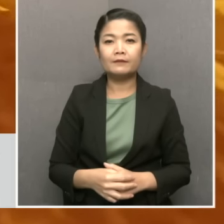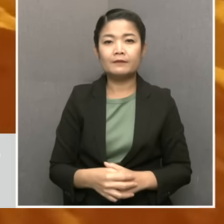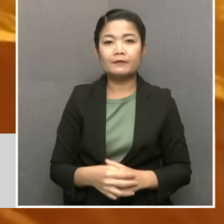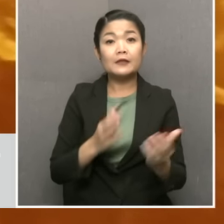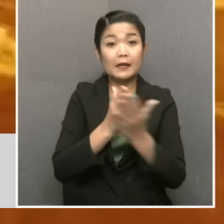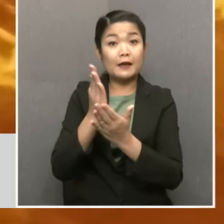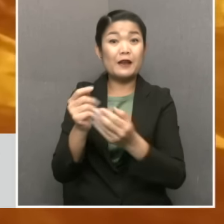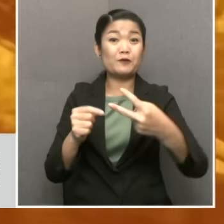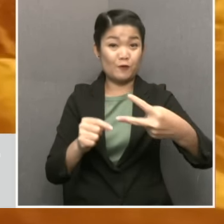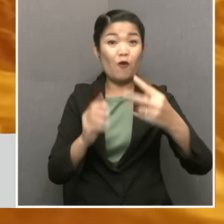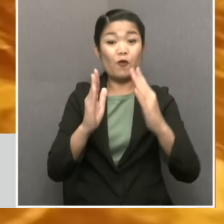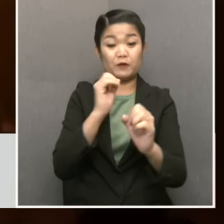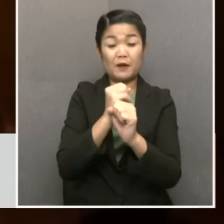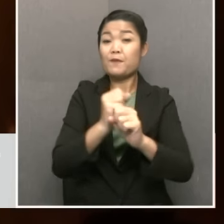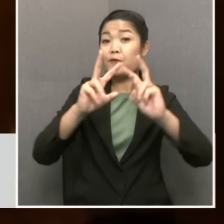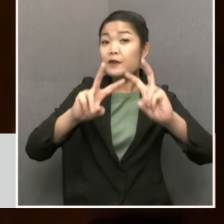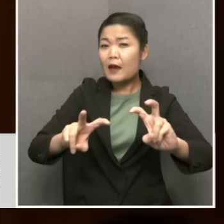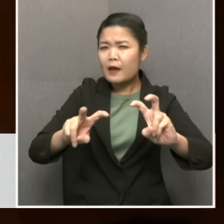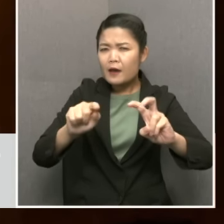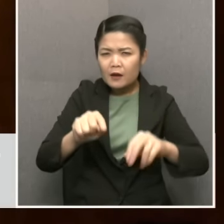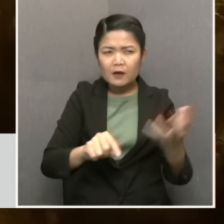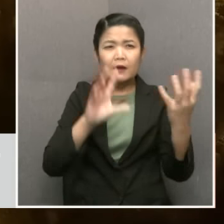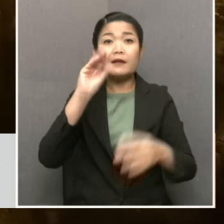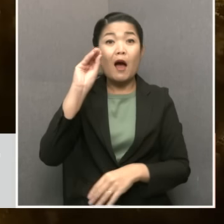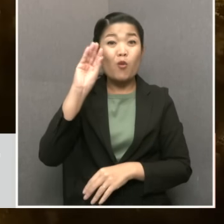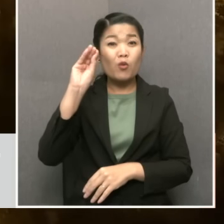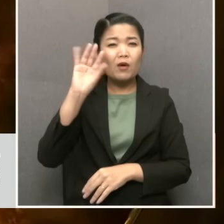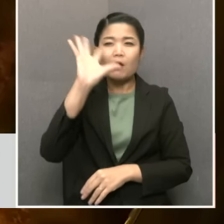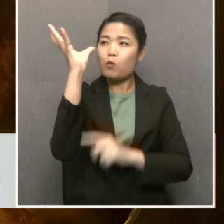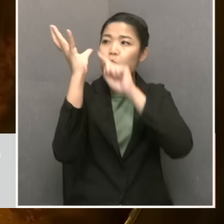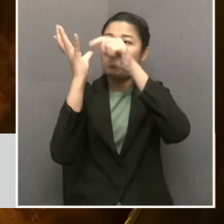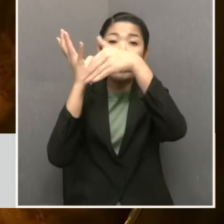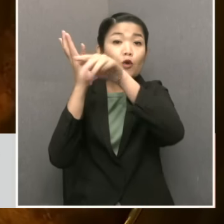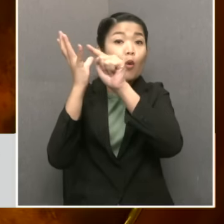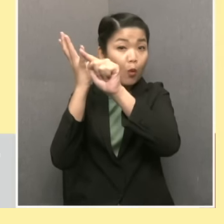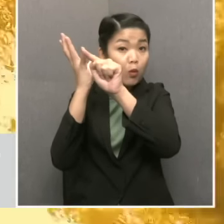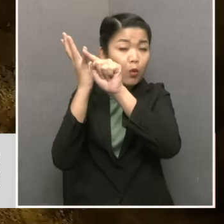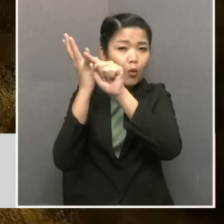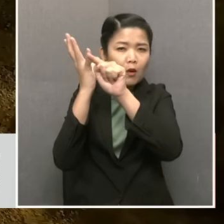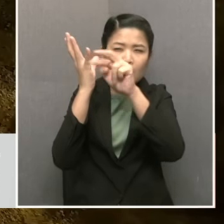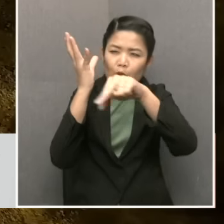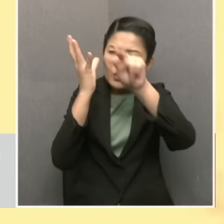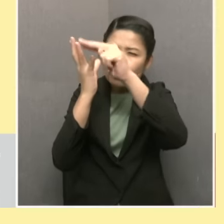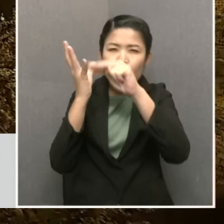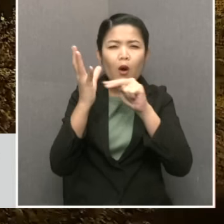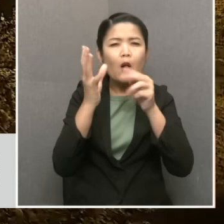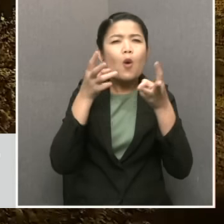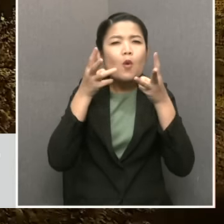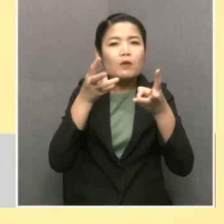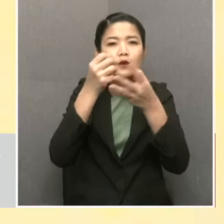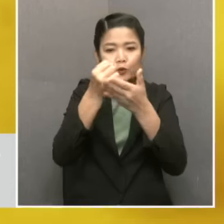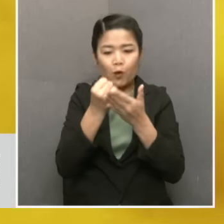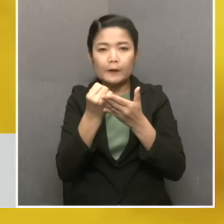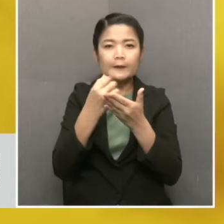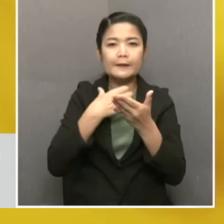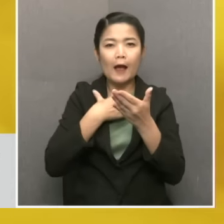นักวิจัยบอกว่าการค้นหาสัญญาณของชีวิตนอกโลกเป็นแรงผลักดันในการสำรวจดาวเคราะห์ยุคใหม่แต่ชีวิต